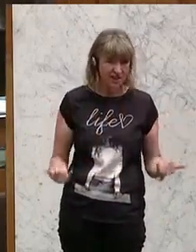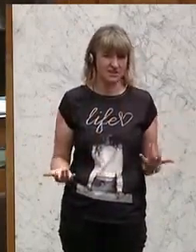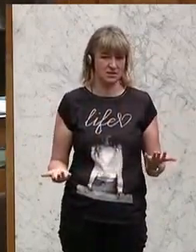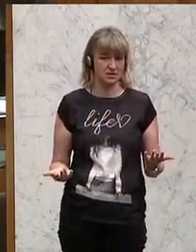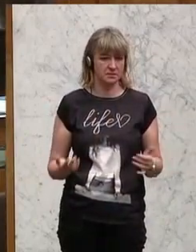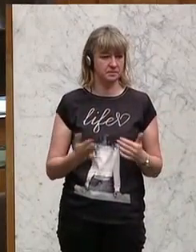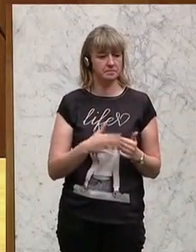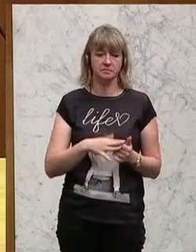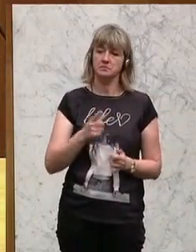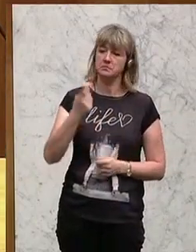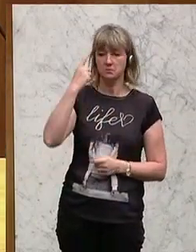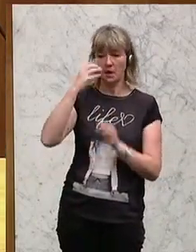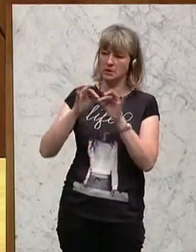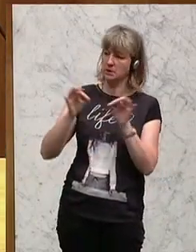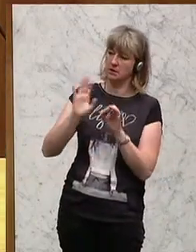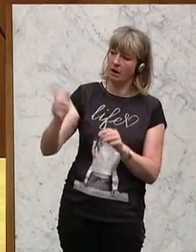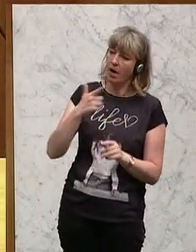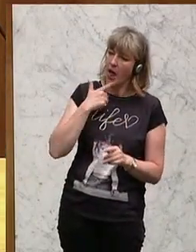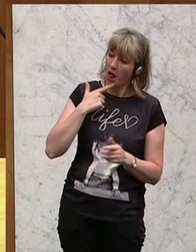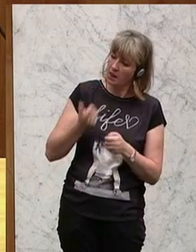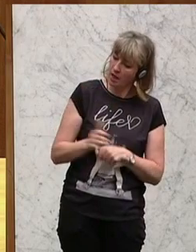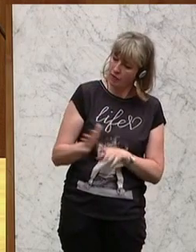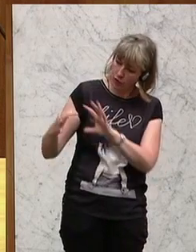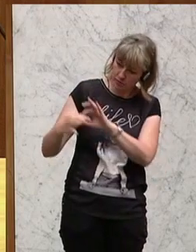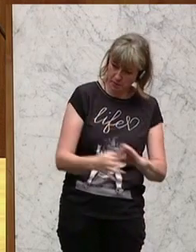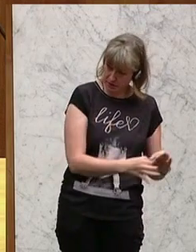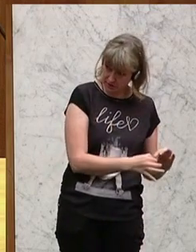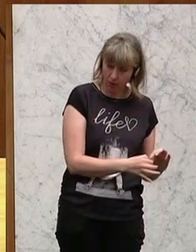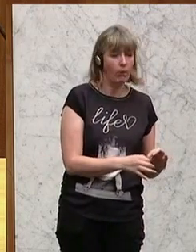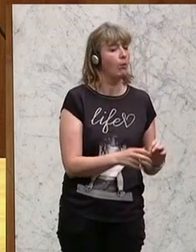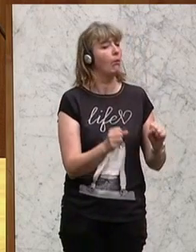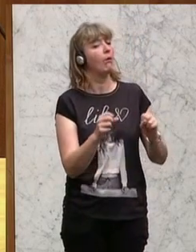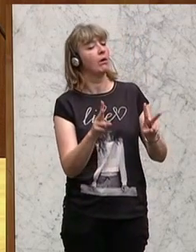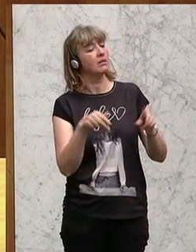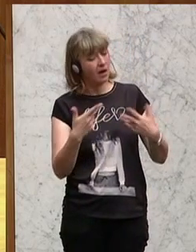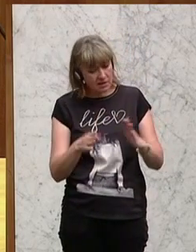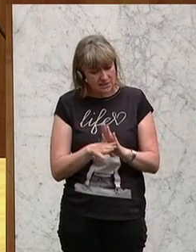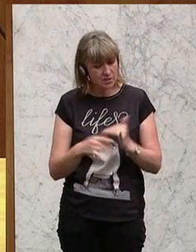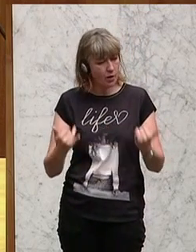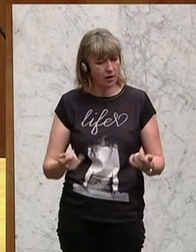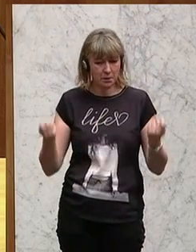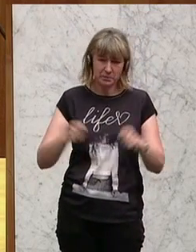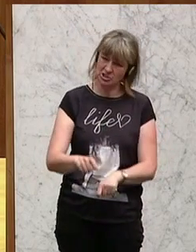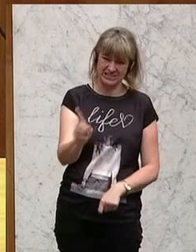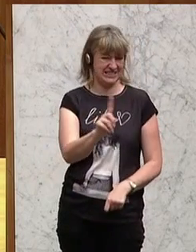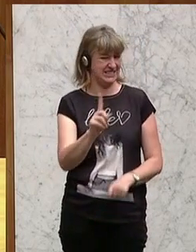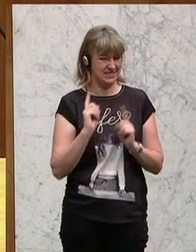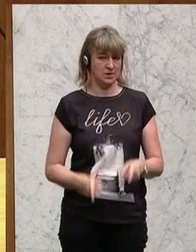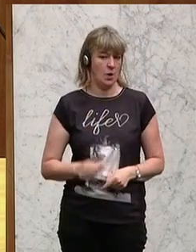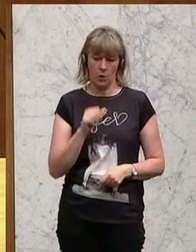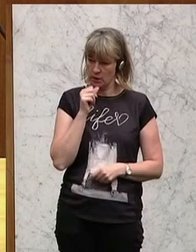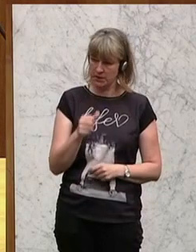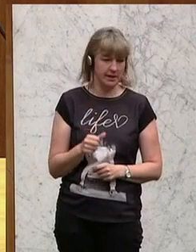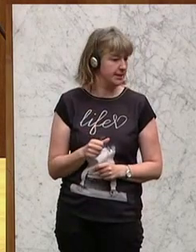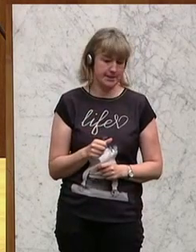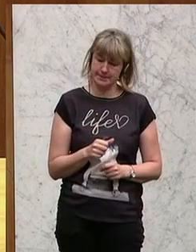Und wenn Sie jetzt sagen, dass die Stellungnahmen einen alten Entwurf betreffen, ja, umso wichtiger wäre es, das Gesetz heute noch nicht zu beschließen und